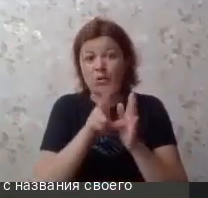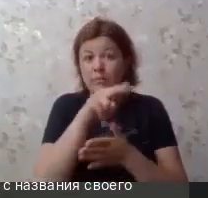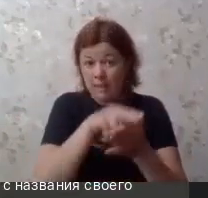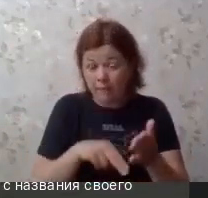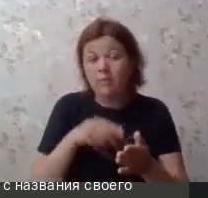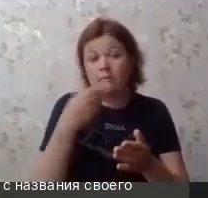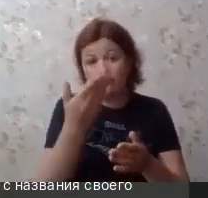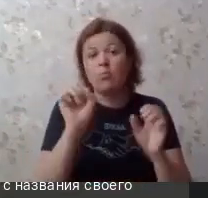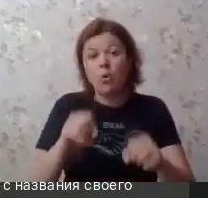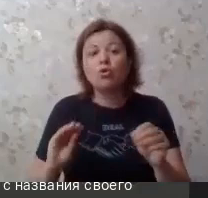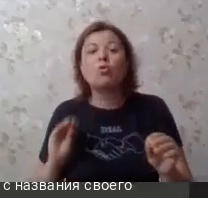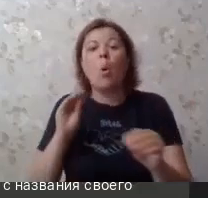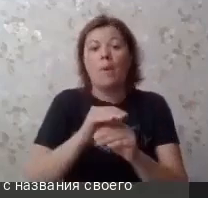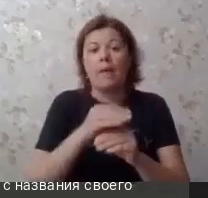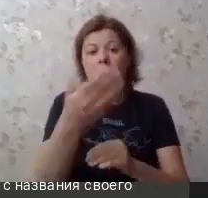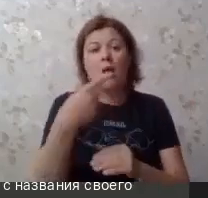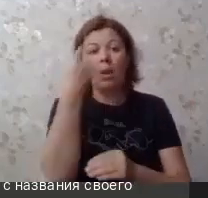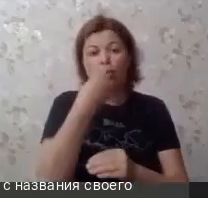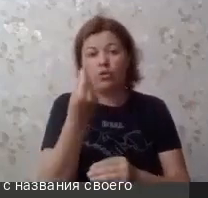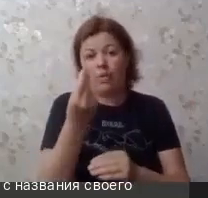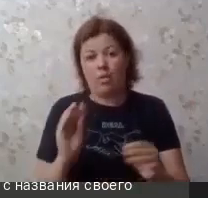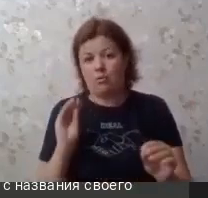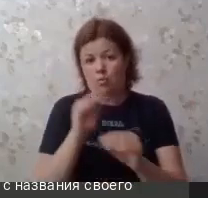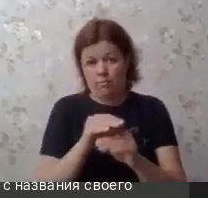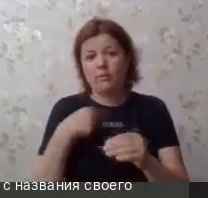уже было сказано выше.